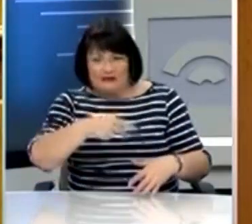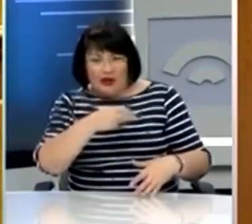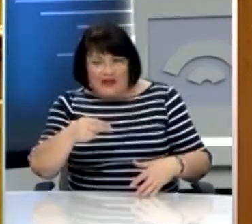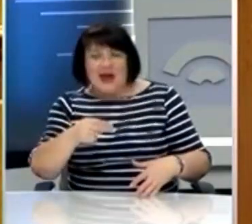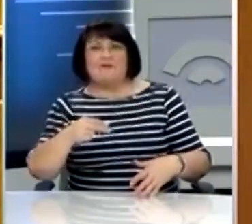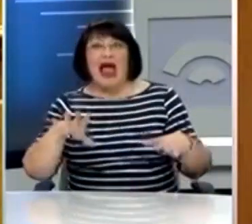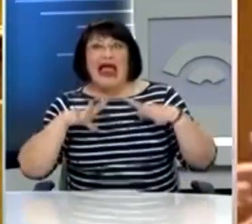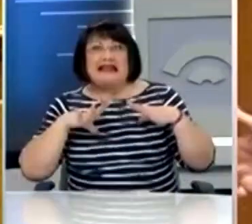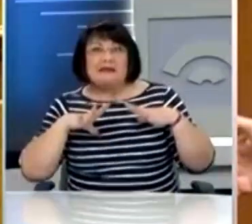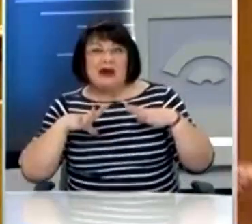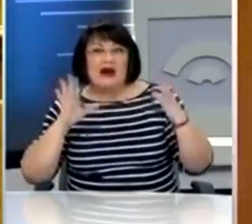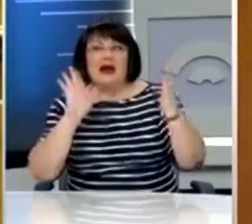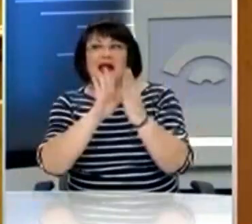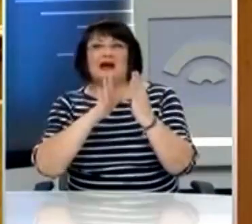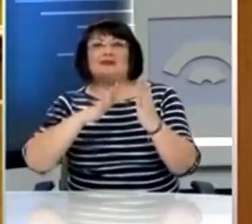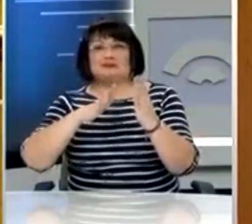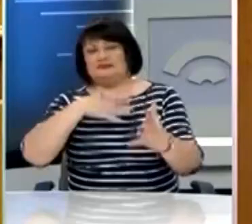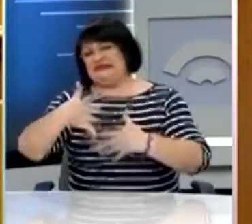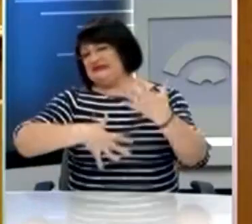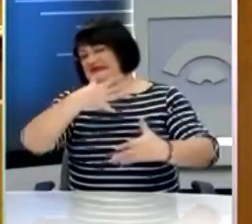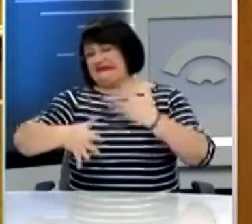να διαχειριστείτε κρίση, τα κάνατε θάλασσα.